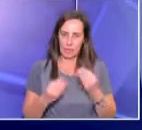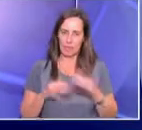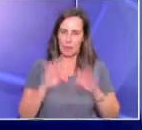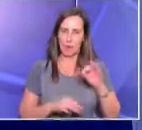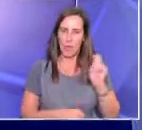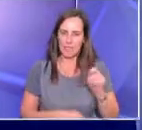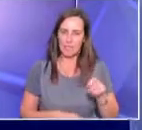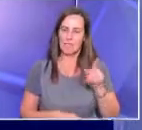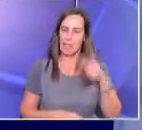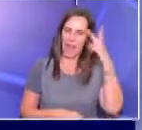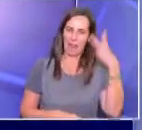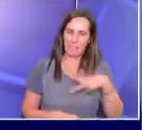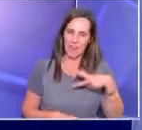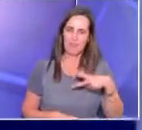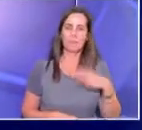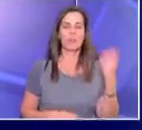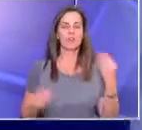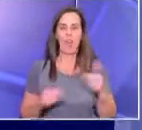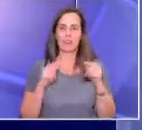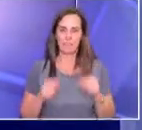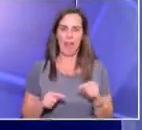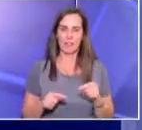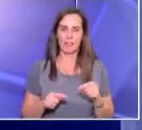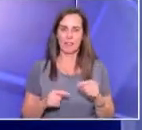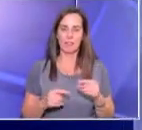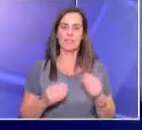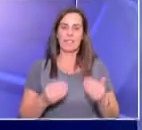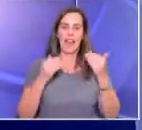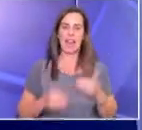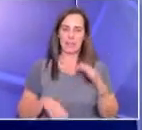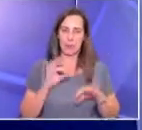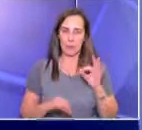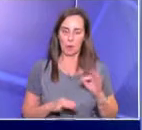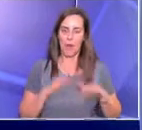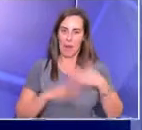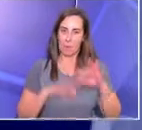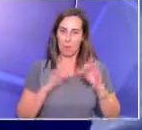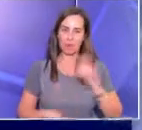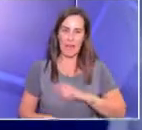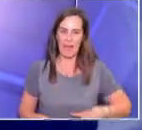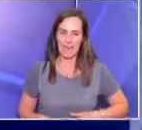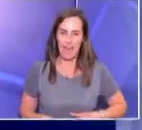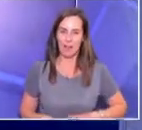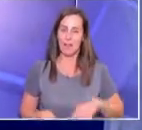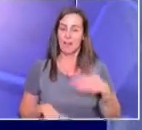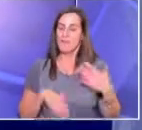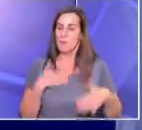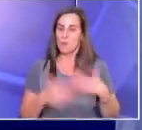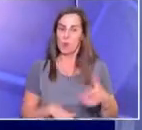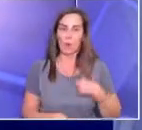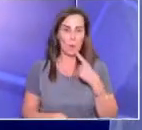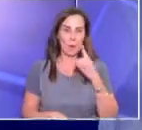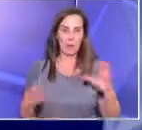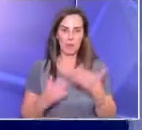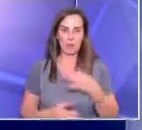בחירות כלליות, צריך להבין. שהמגמה זה להקדים את הבחירות, מיד אחרי הבחירות המוניציפליות, ובאיזשהו מקום, אני אומר